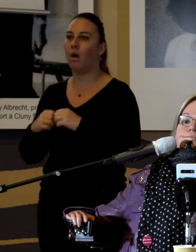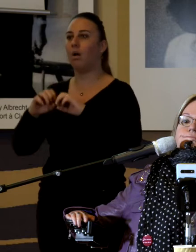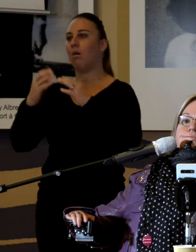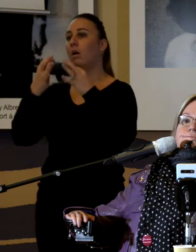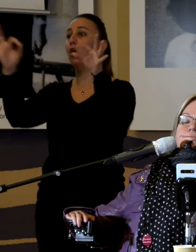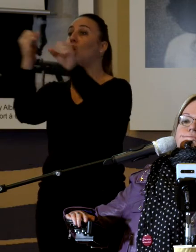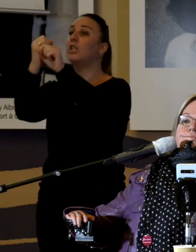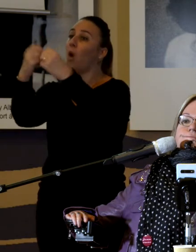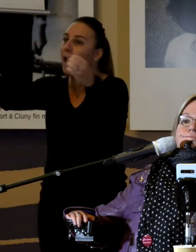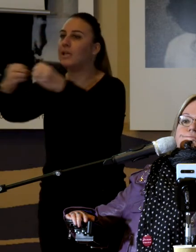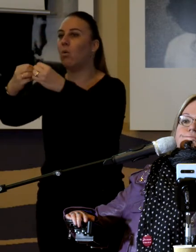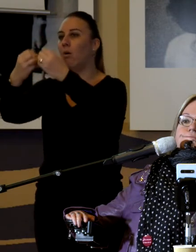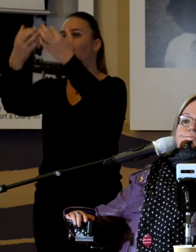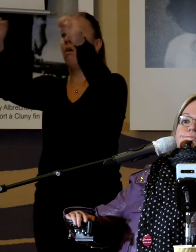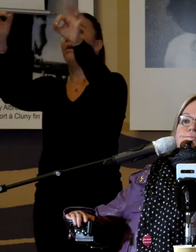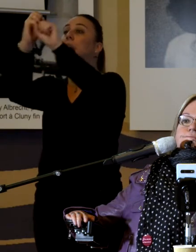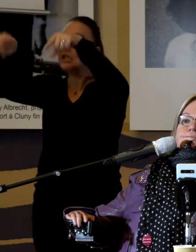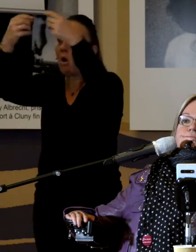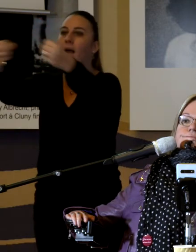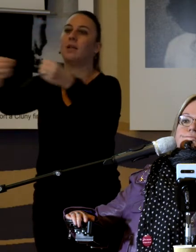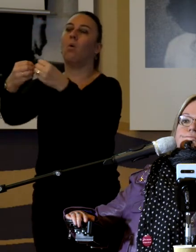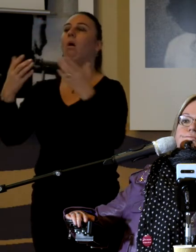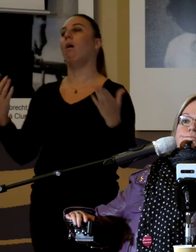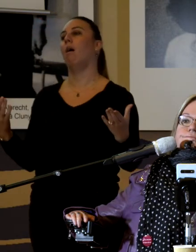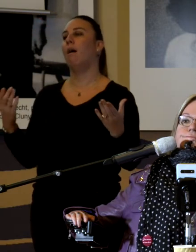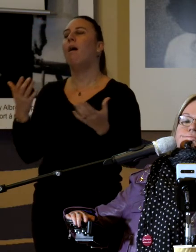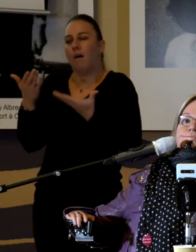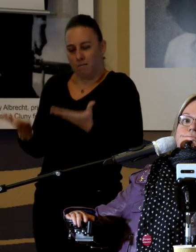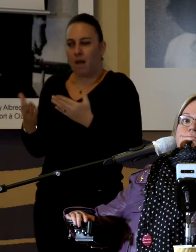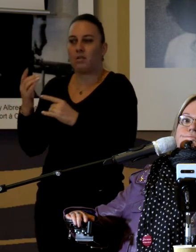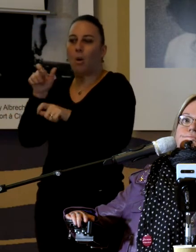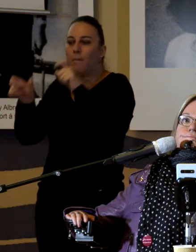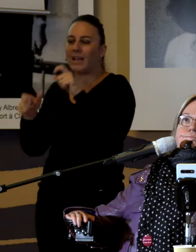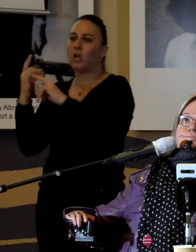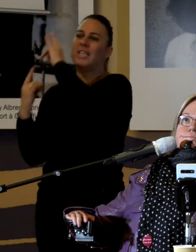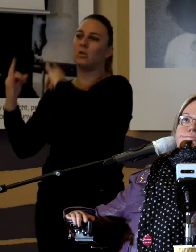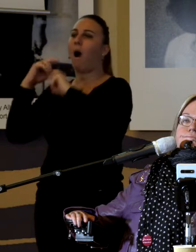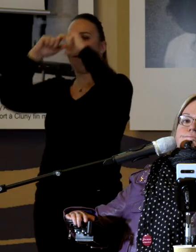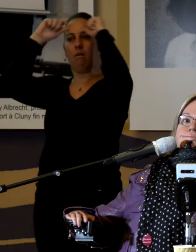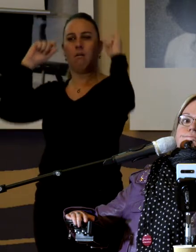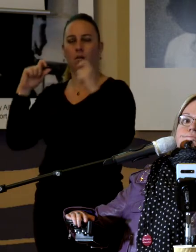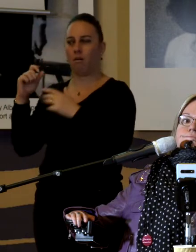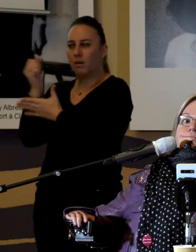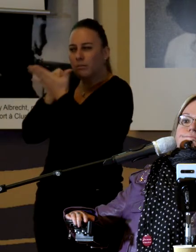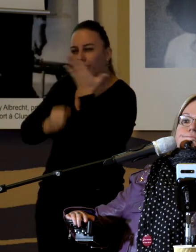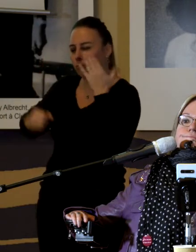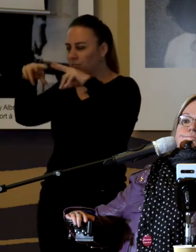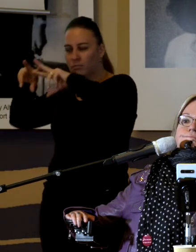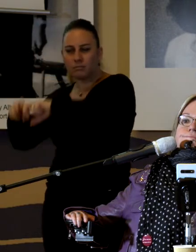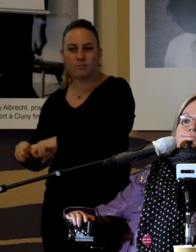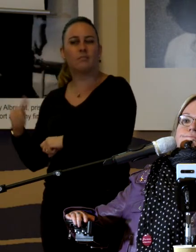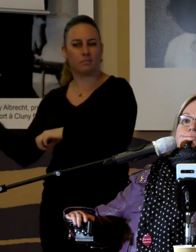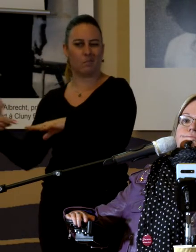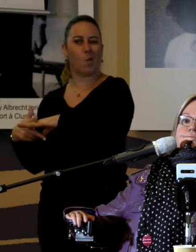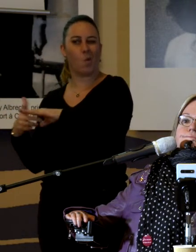zéro? Alors aujourd'hui, il y a heureusement des historiens qui commencent à travailler et puis des historiens qui commencent à introduire